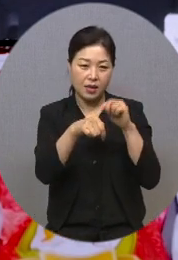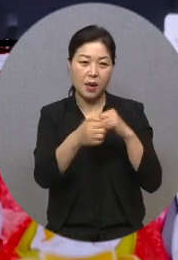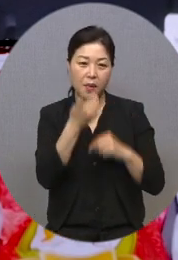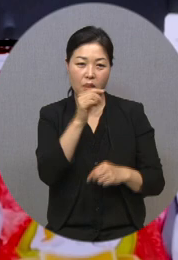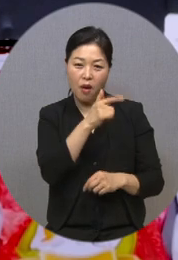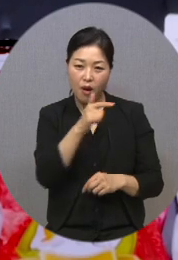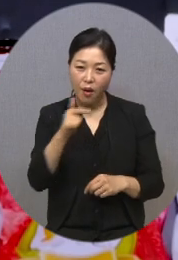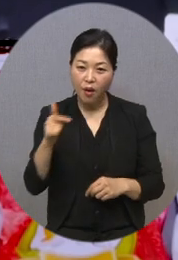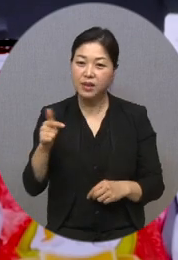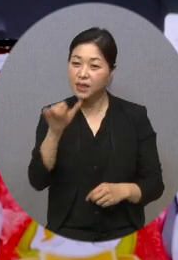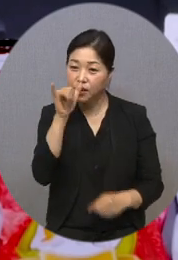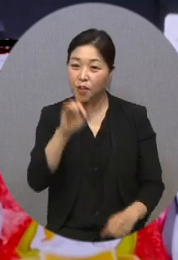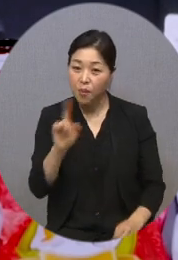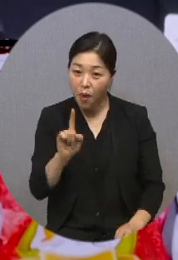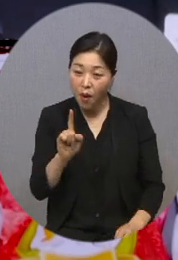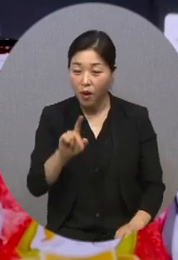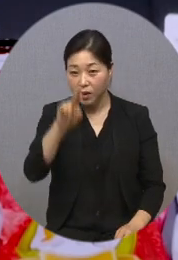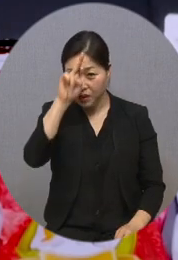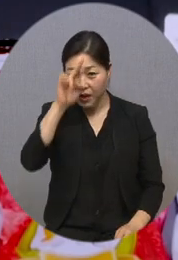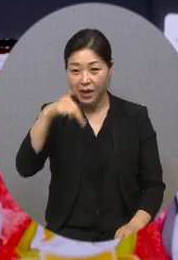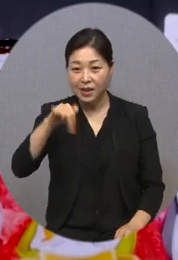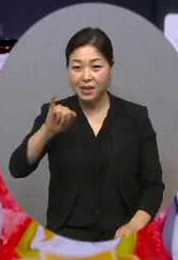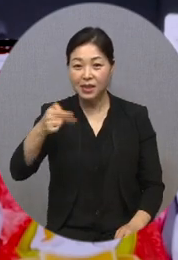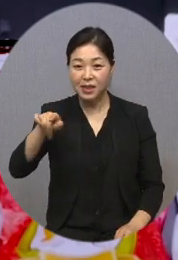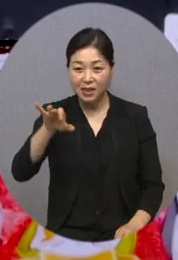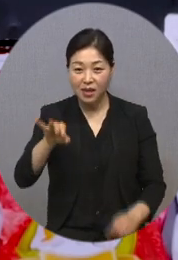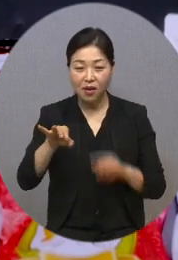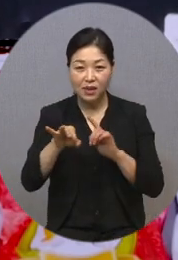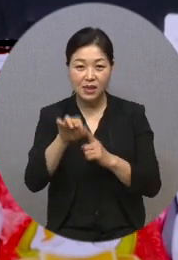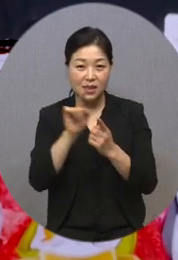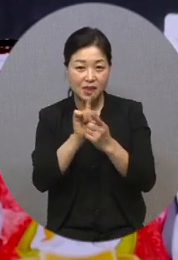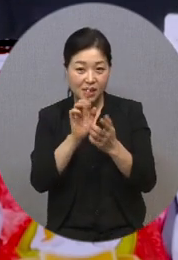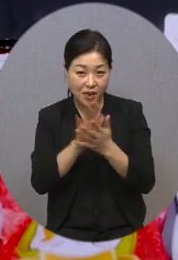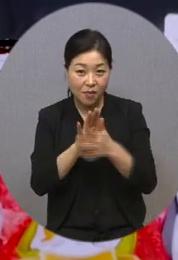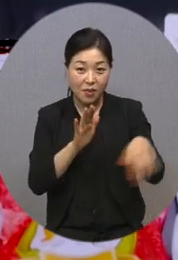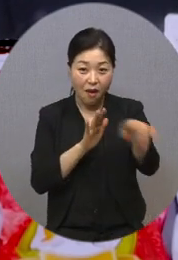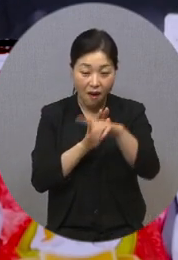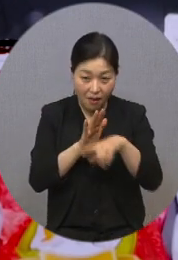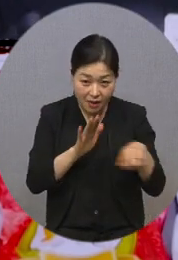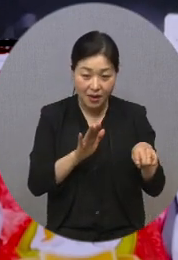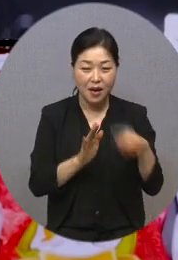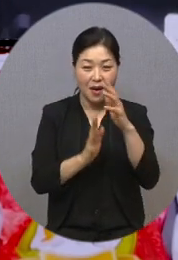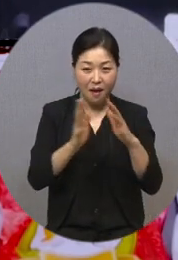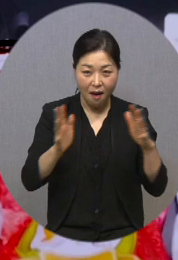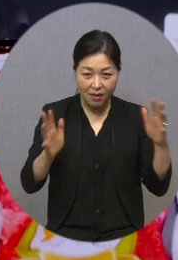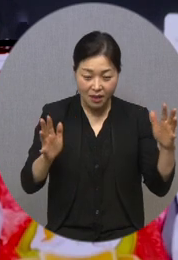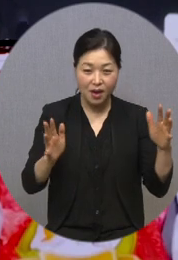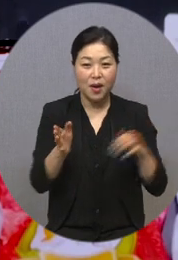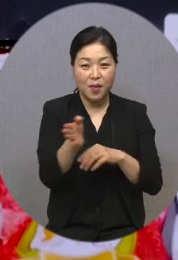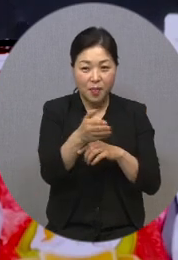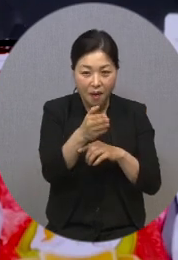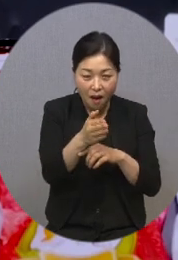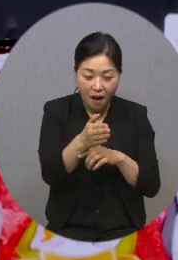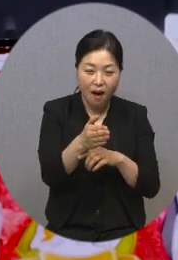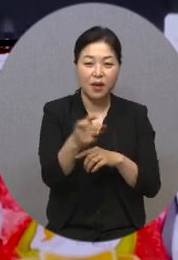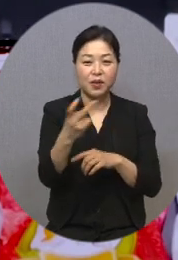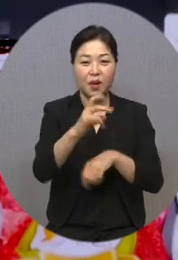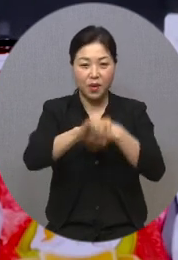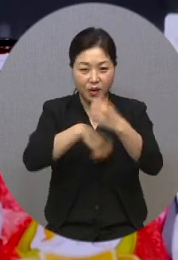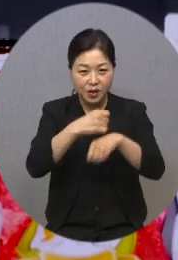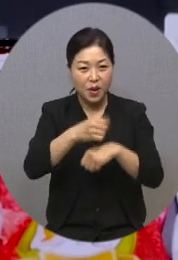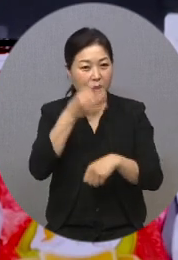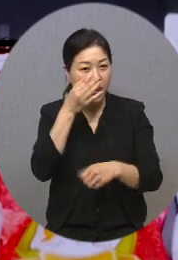기정 최 기정아 직접 실물로 우리의 농산물 좀 수산물 좀 임산물 좀